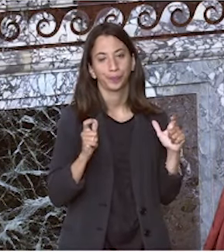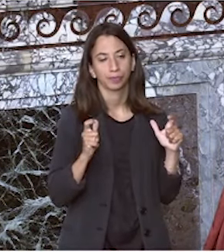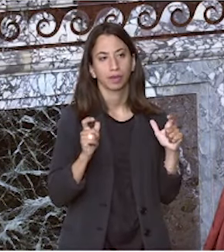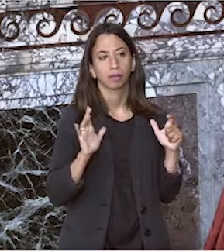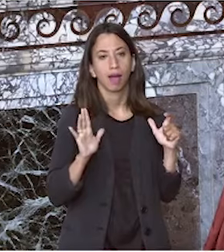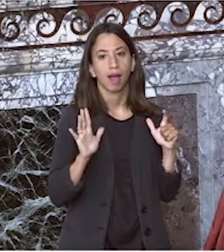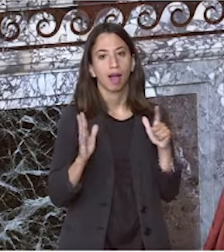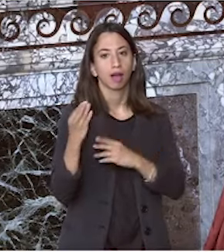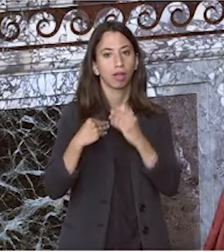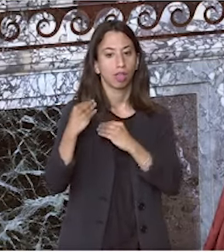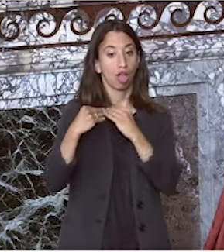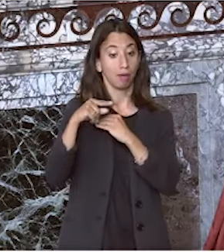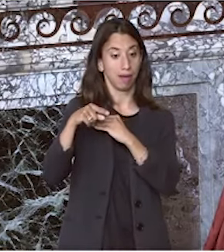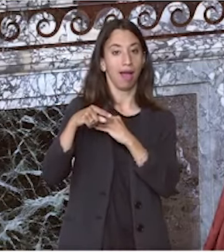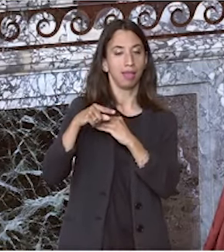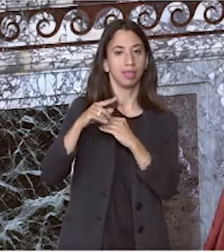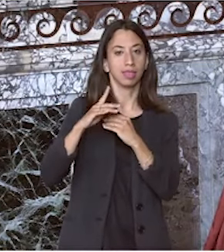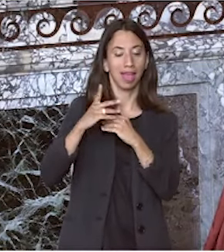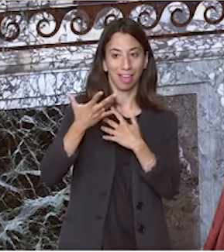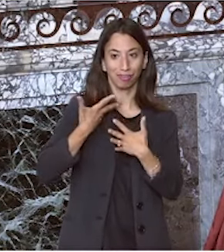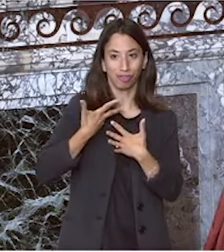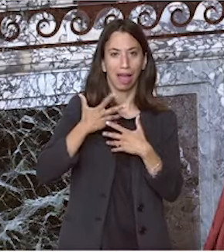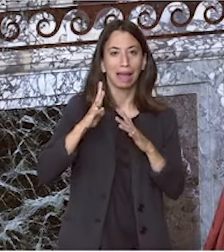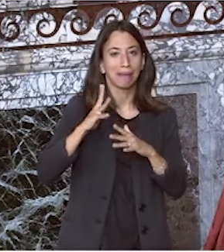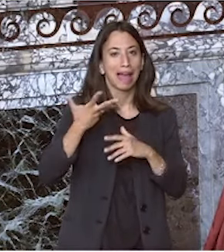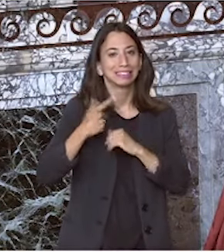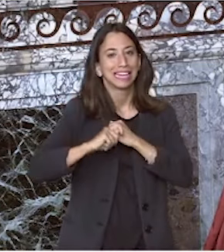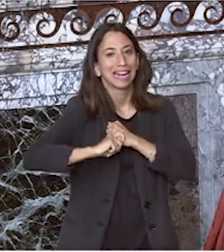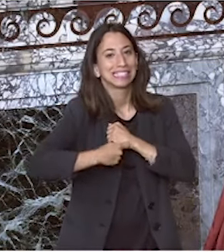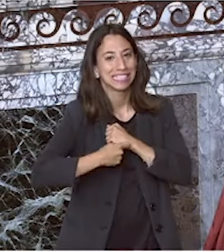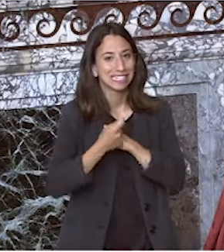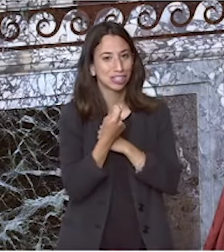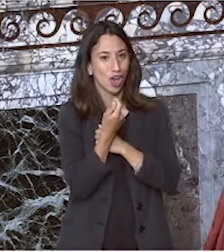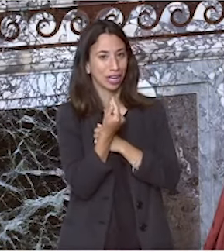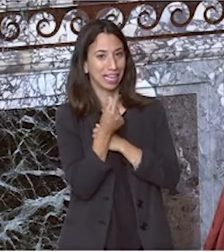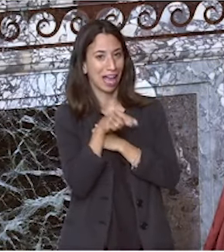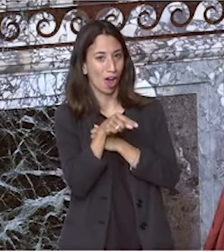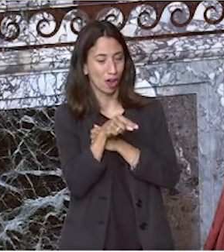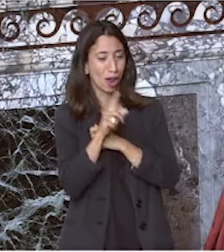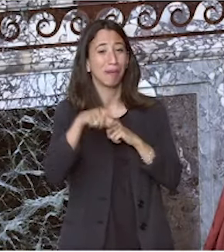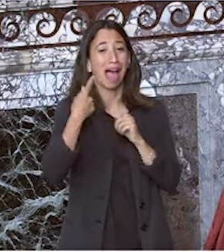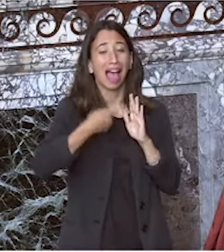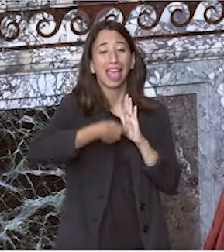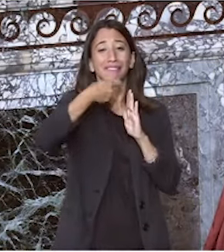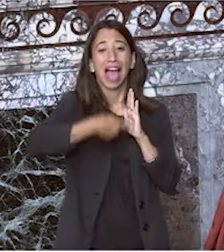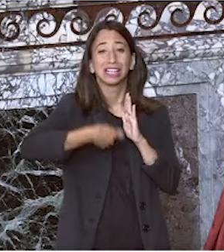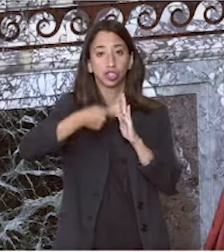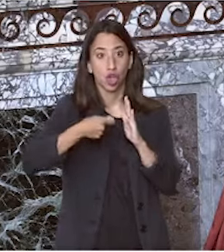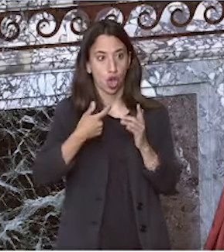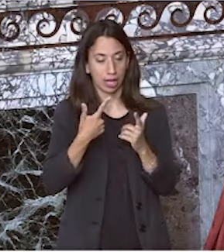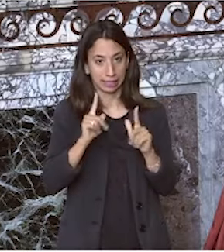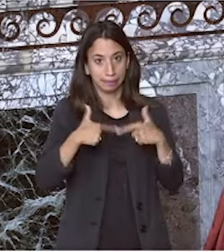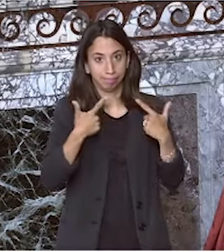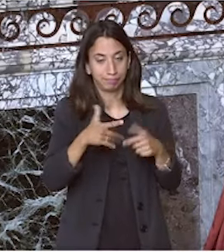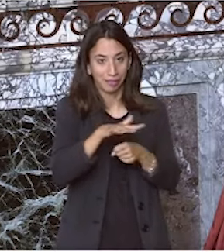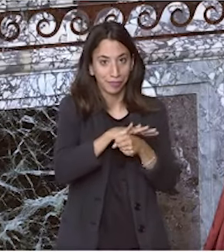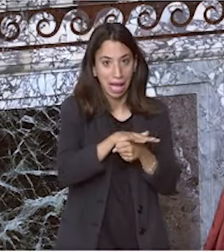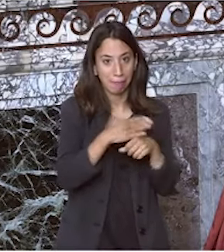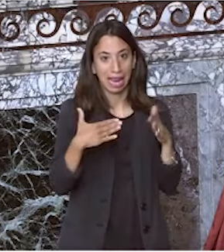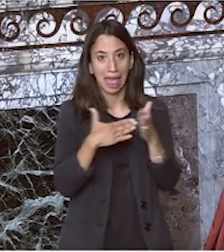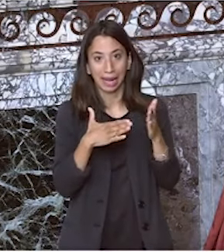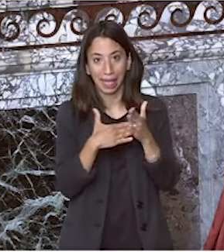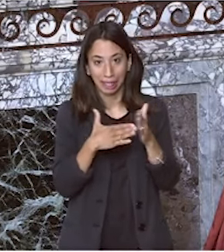domanda aggregata ha risentito del tono restrittivo delle condizioni monetarie e dell'impatto dell'inflazione sui redditi reali delle famiglie, oltre